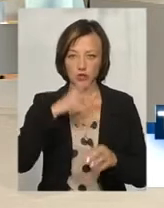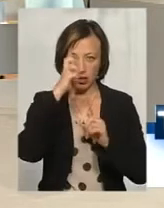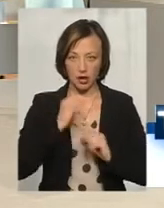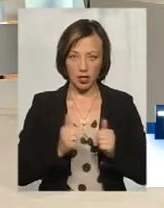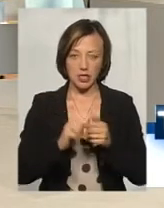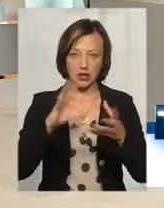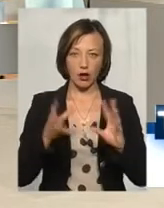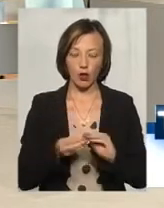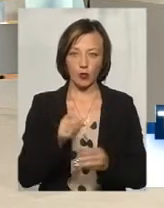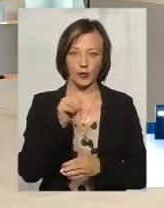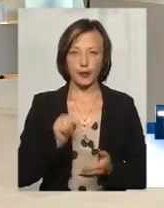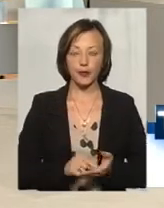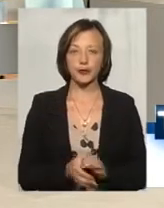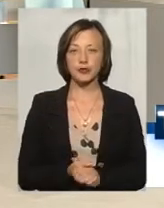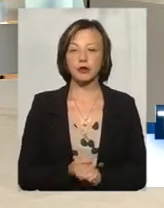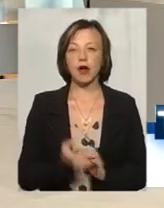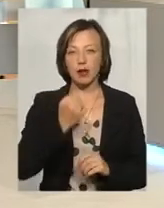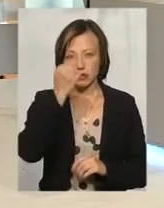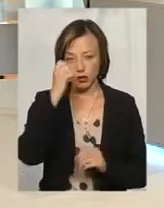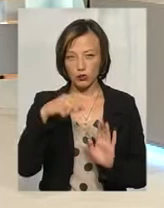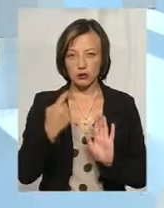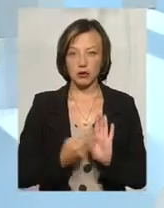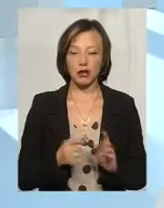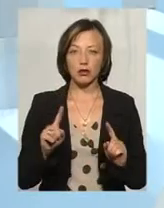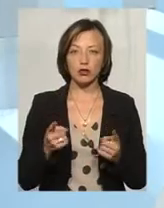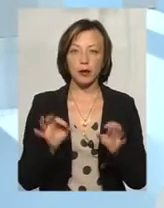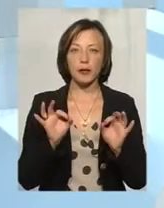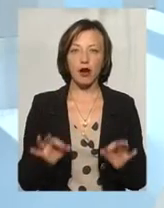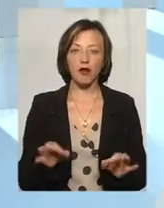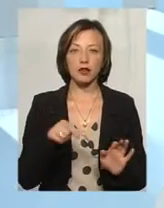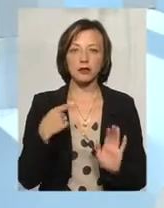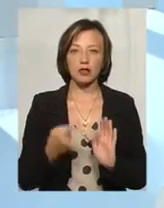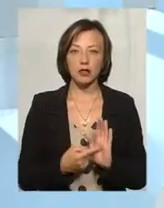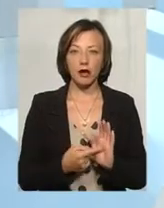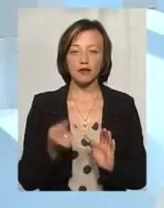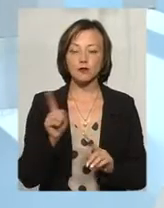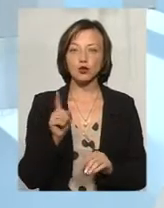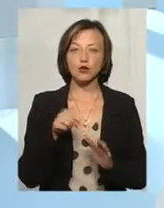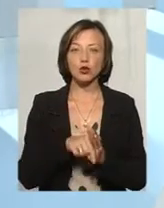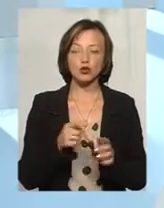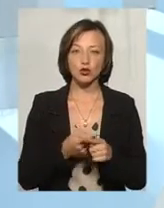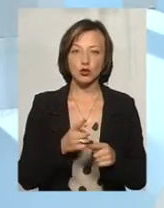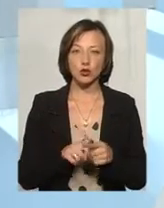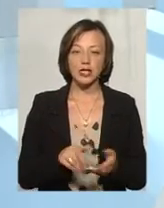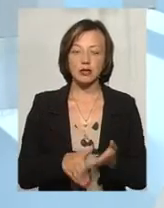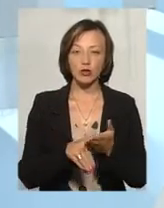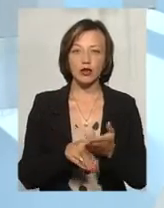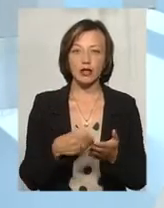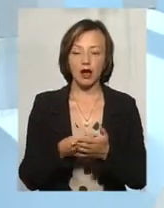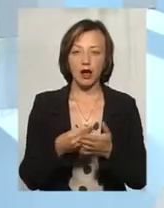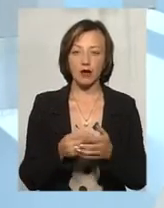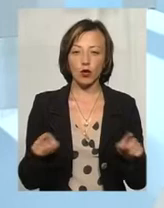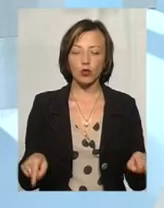загалом? Дякую за запитання. Це дуже правильне запитання. В чому суть цього стимулюючого